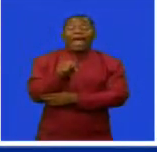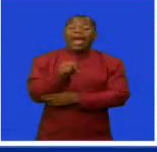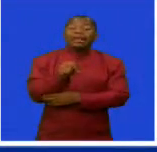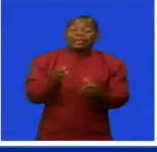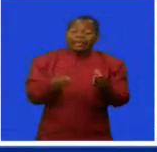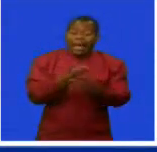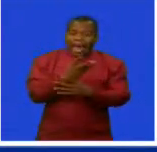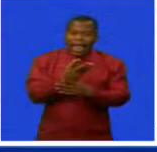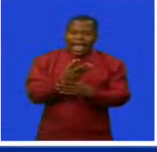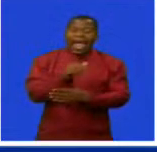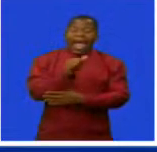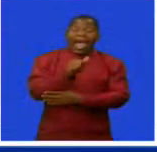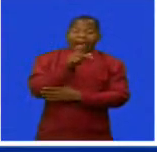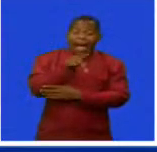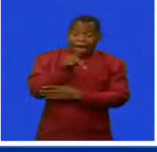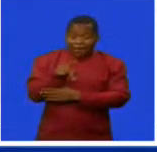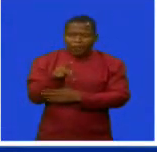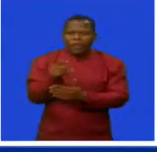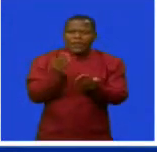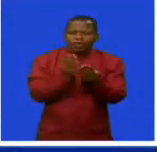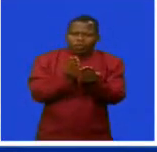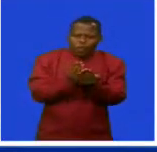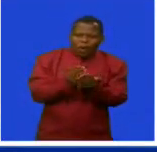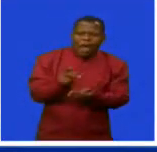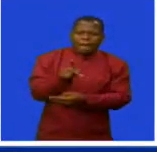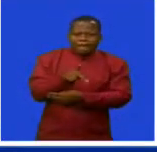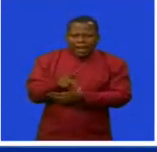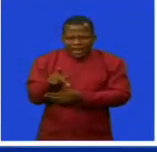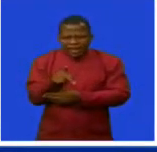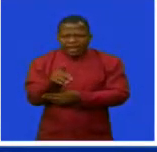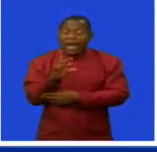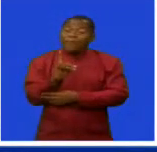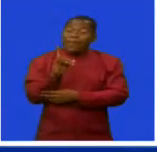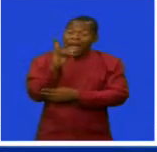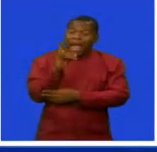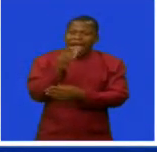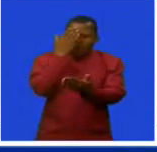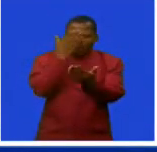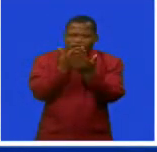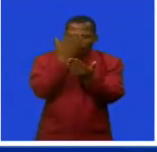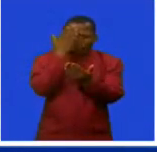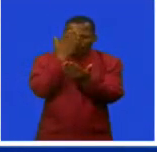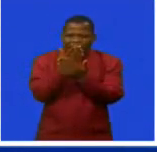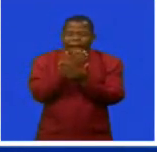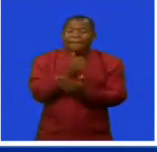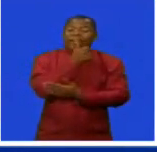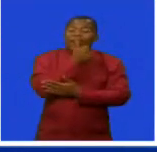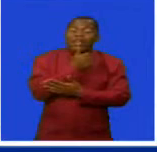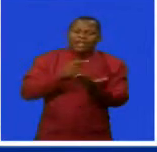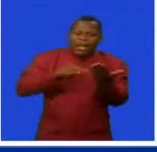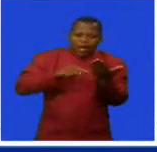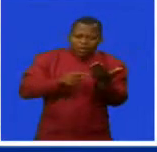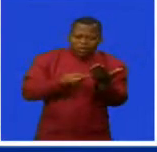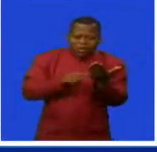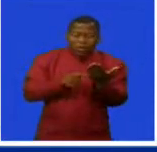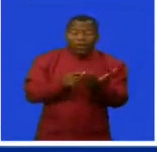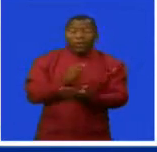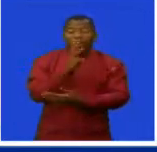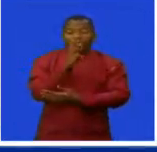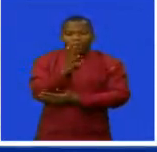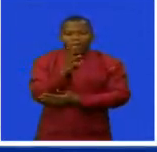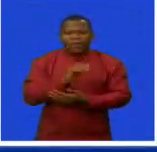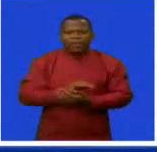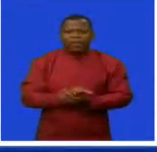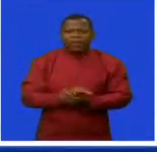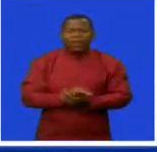bafundzi betikola letincane naletiphakeme bathe ukukhona kufunda ngalolu hlelo. Lobukete ukuxhumana kule nkampani eMandla